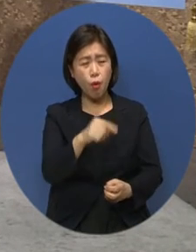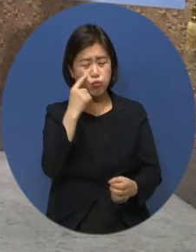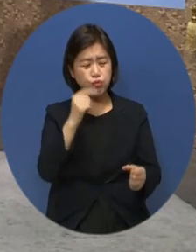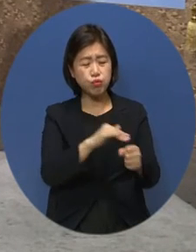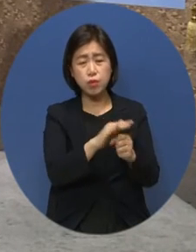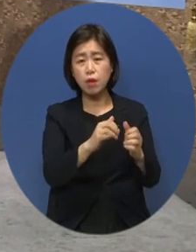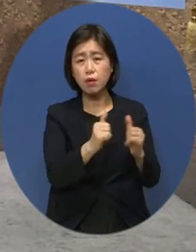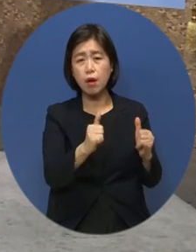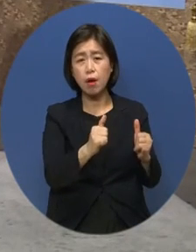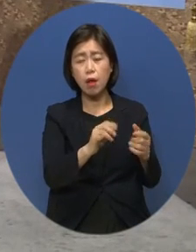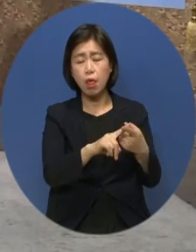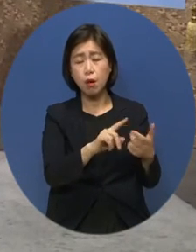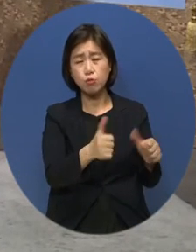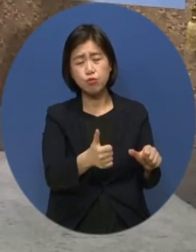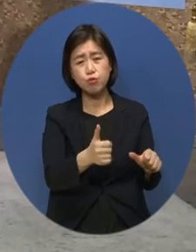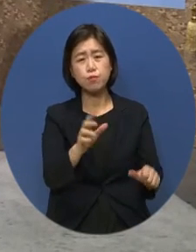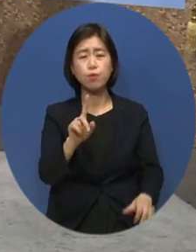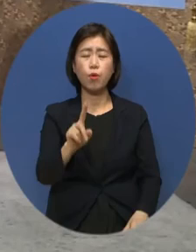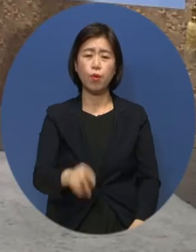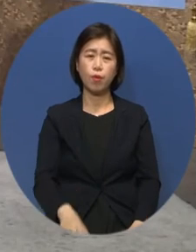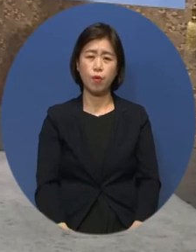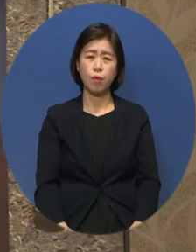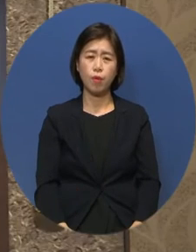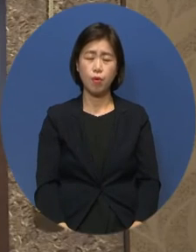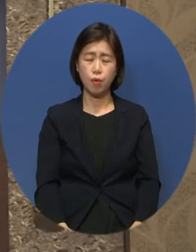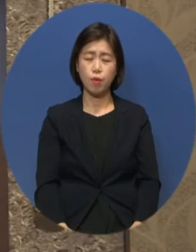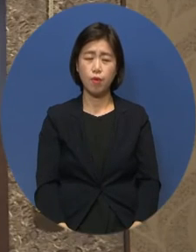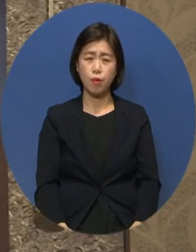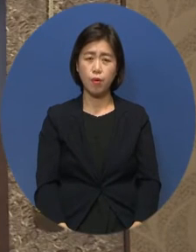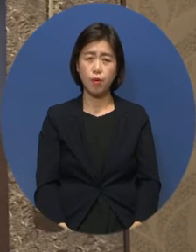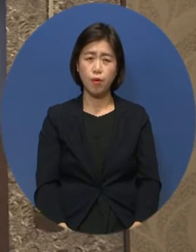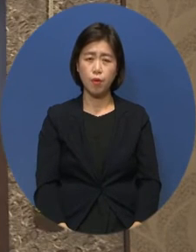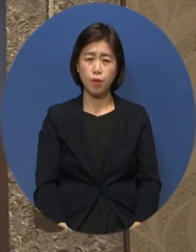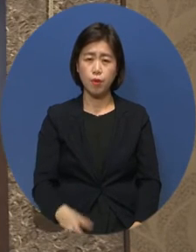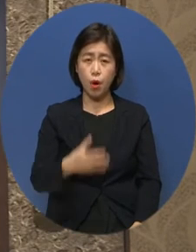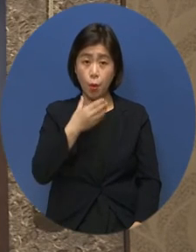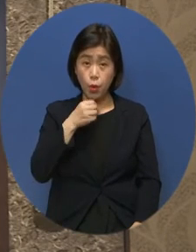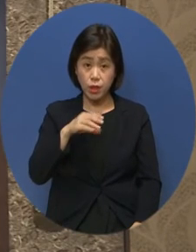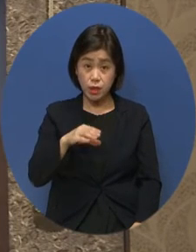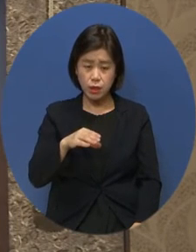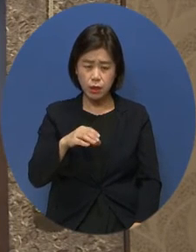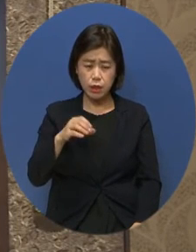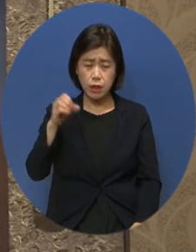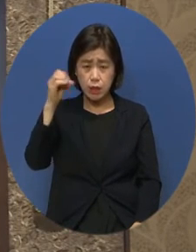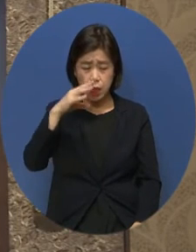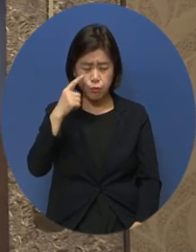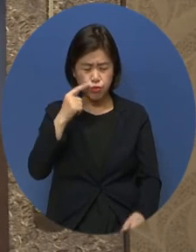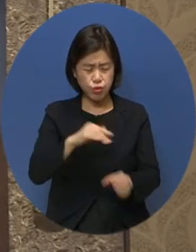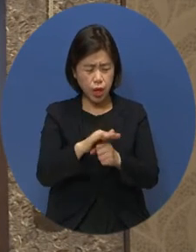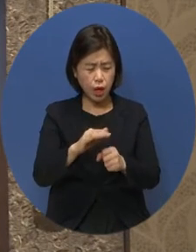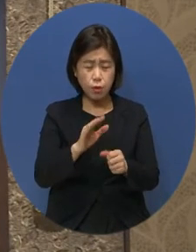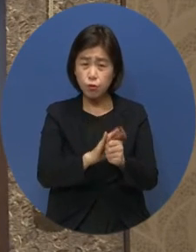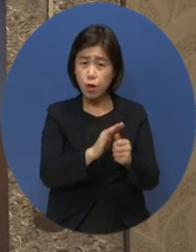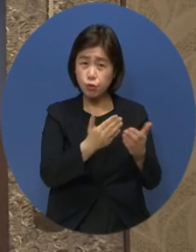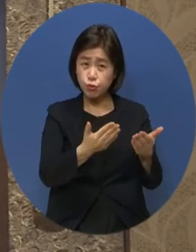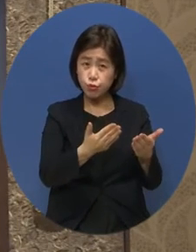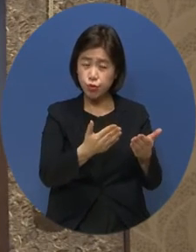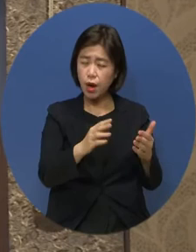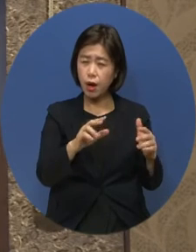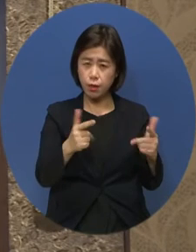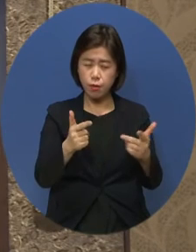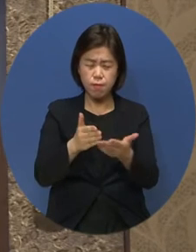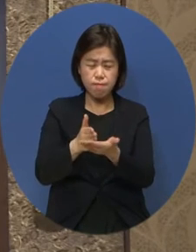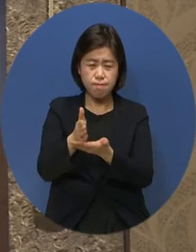아 복식 아 더이상 자산 적으로 많이 이루어져서 난 되고 좀 전문화된 그리고 체계적인 복제 사업이 이루어져야 되지